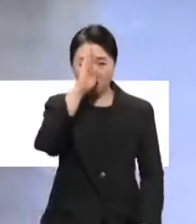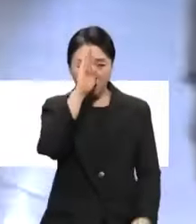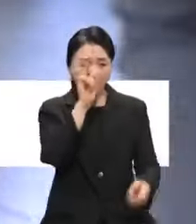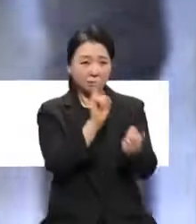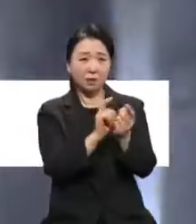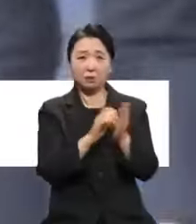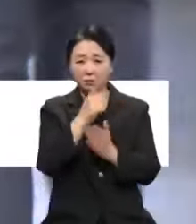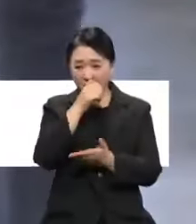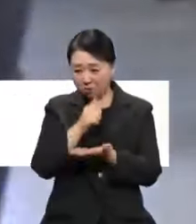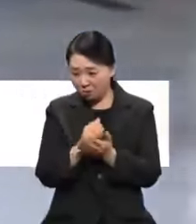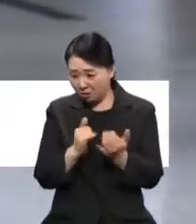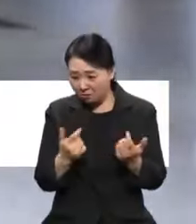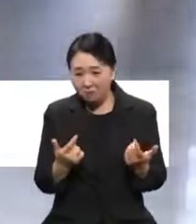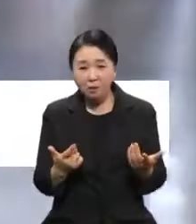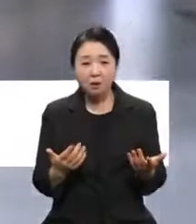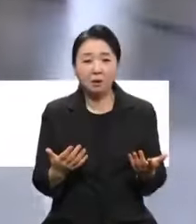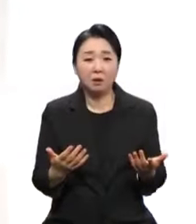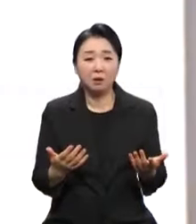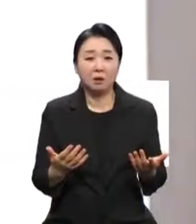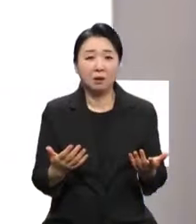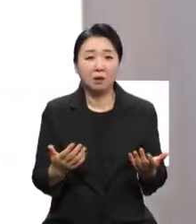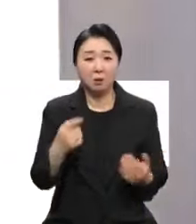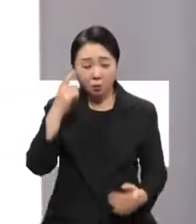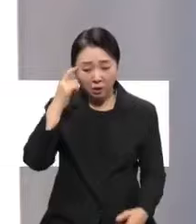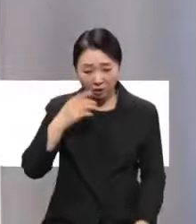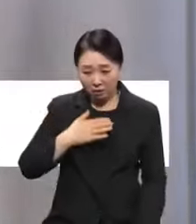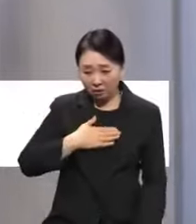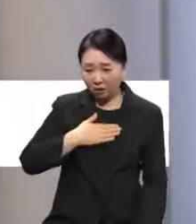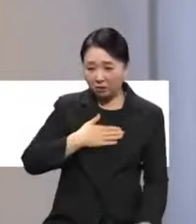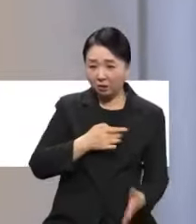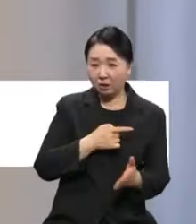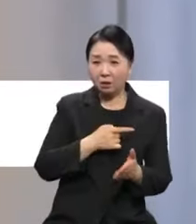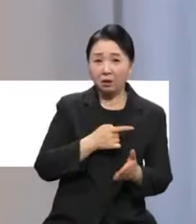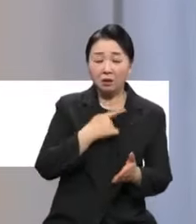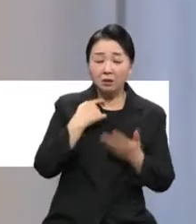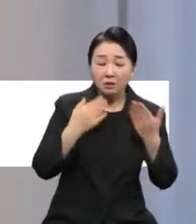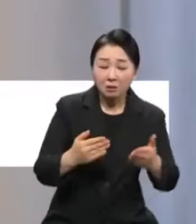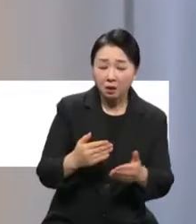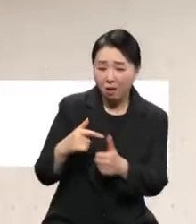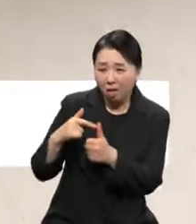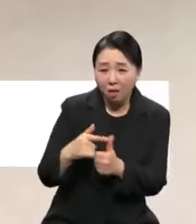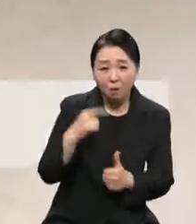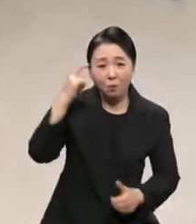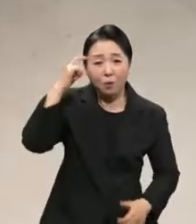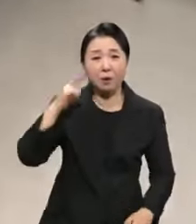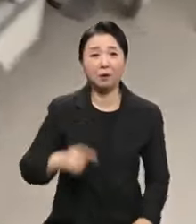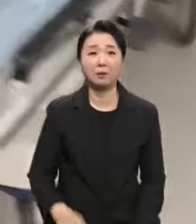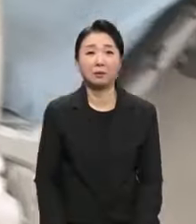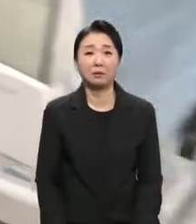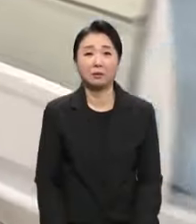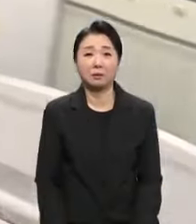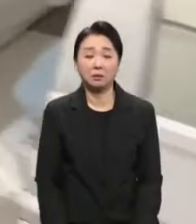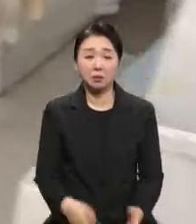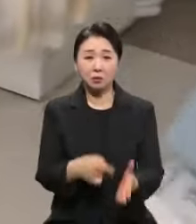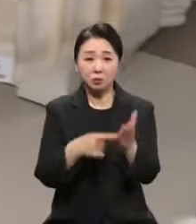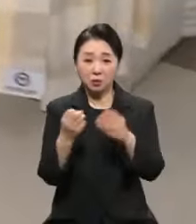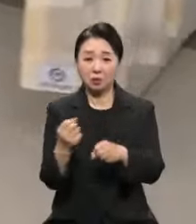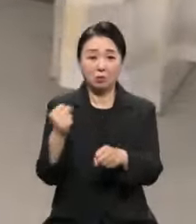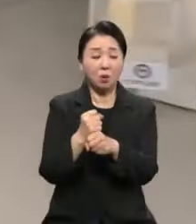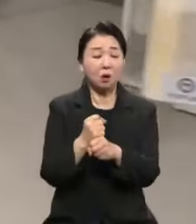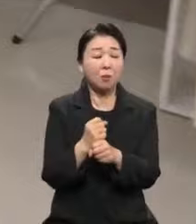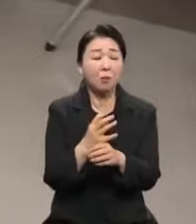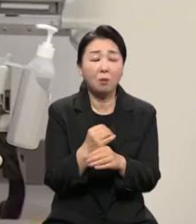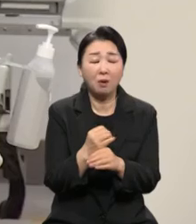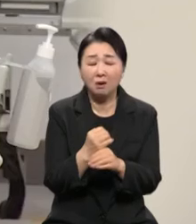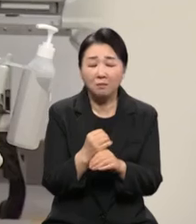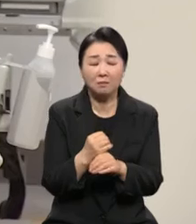죄인이 된 것 같더라고요. 왜 굳이 나한테 그 희생을 강요하는지도 모르겠고. 언제 다시 수술을 할 수 있을지